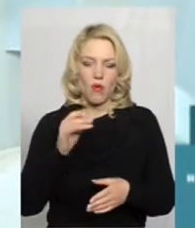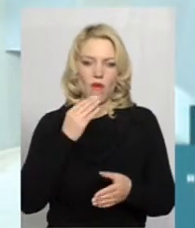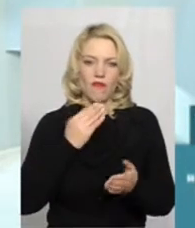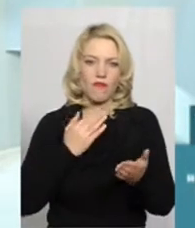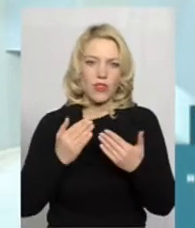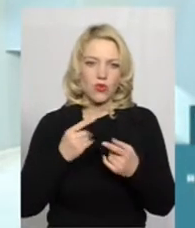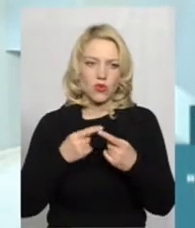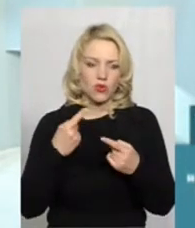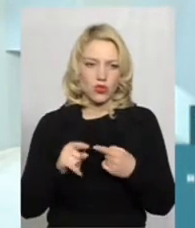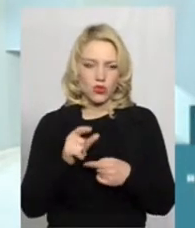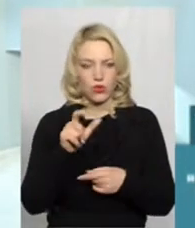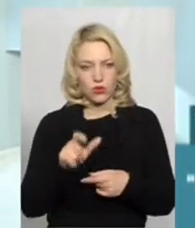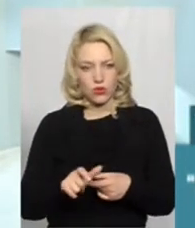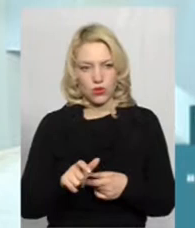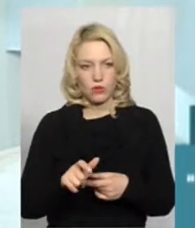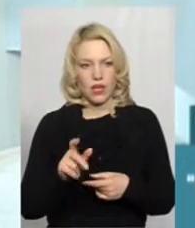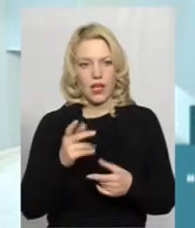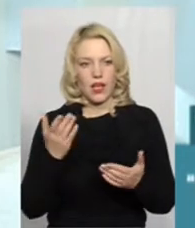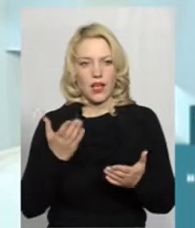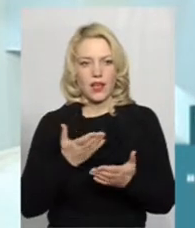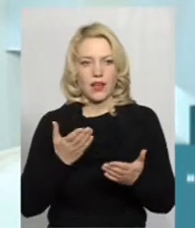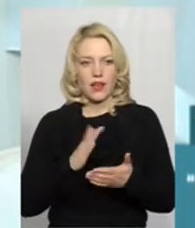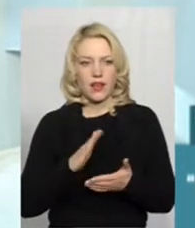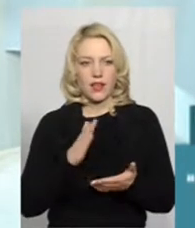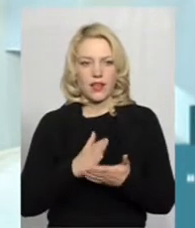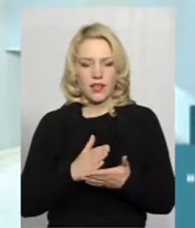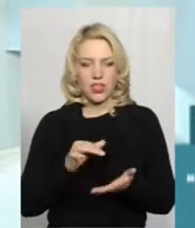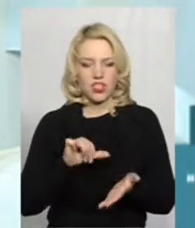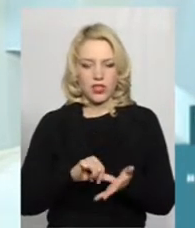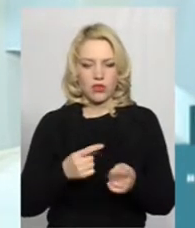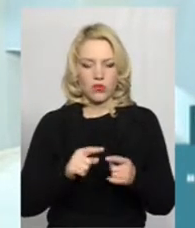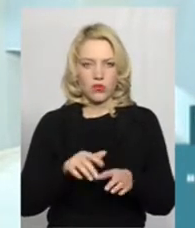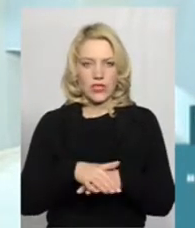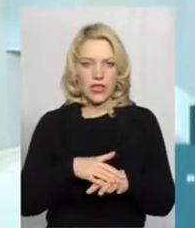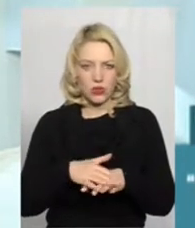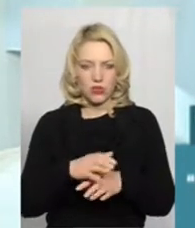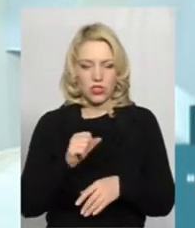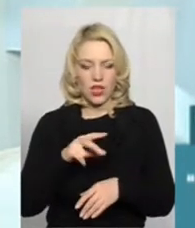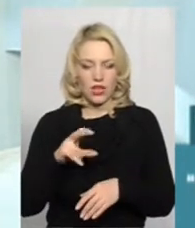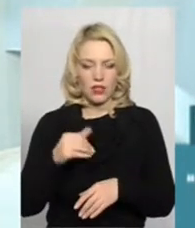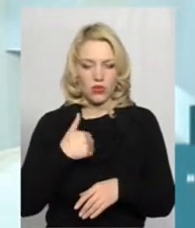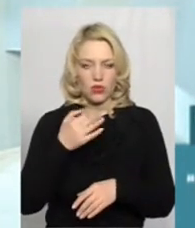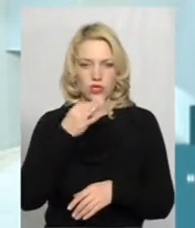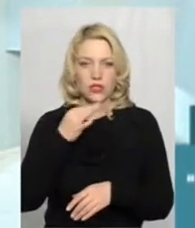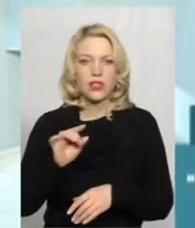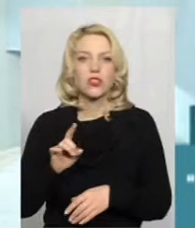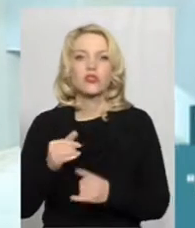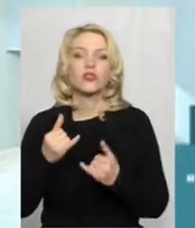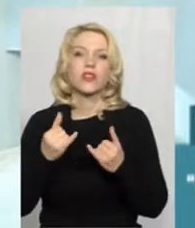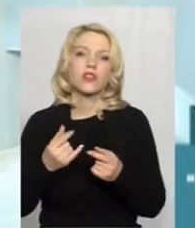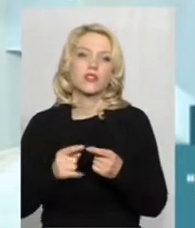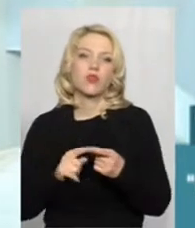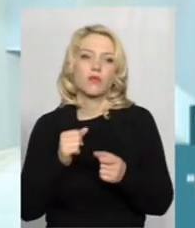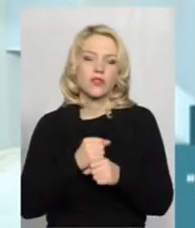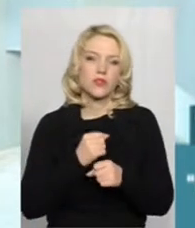особи чи будь-якої іншої людини, яка не є в шкільному середовищі. Я хочу сказати, що для того сьогодні активно